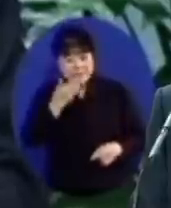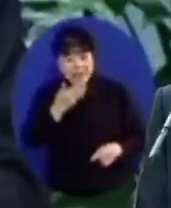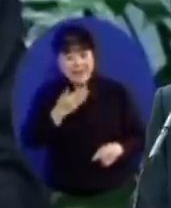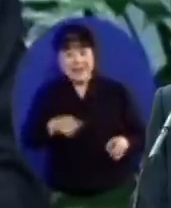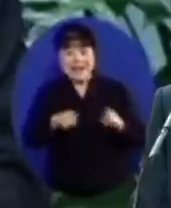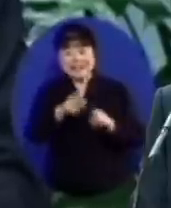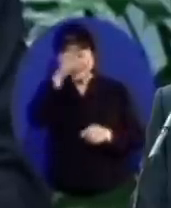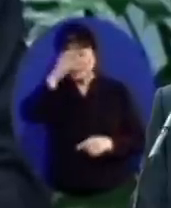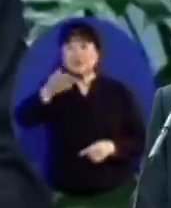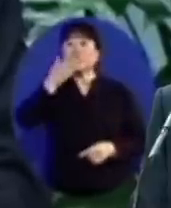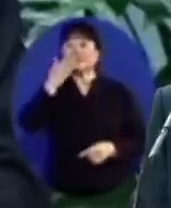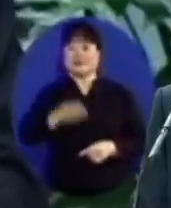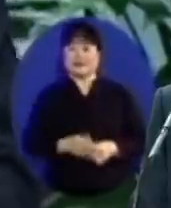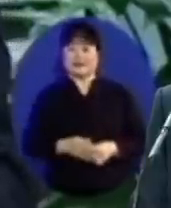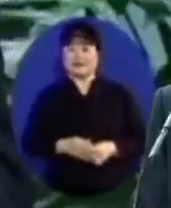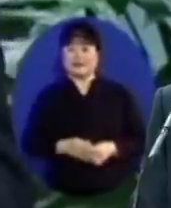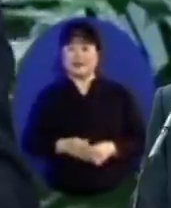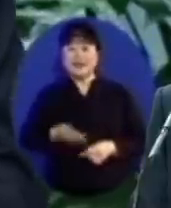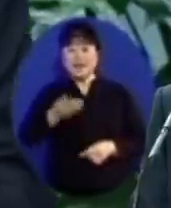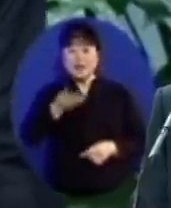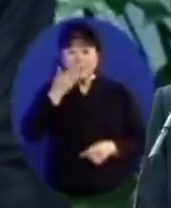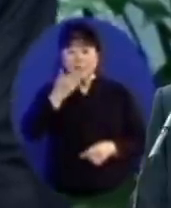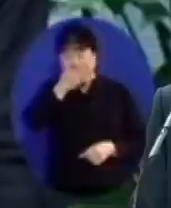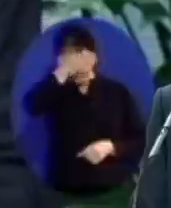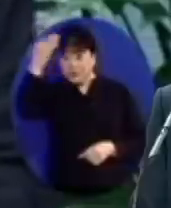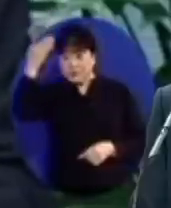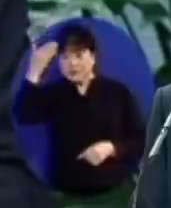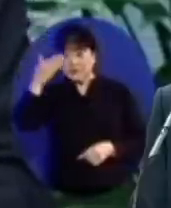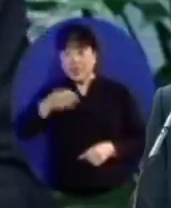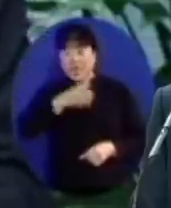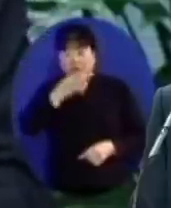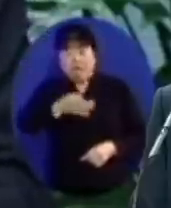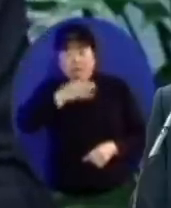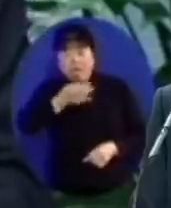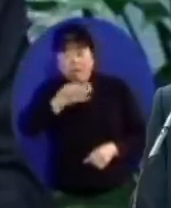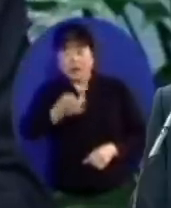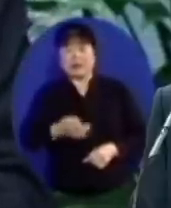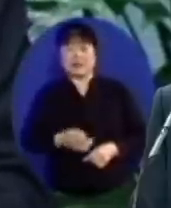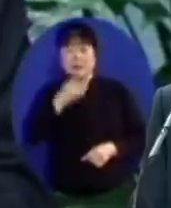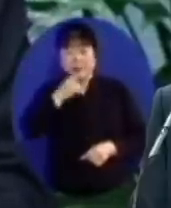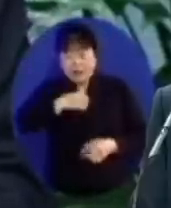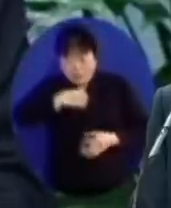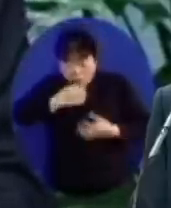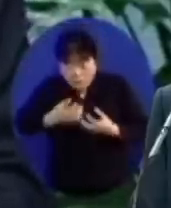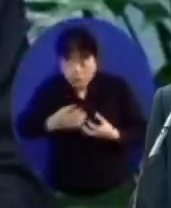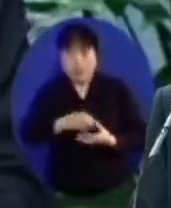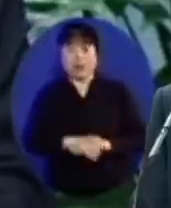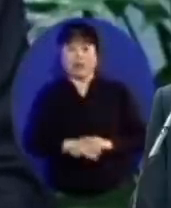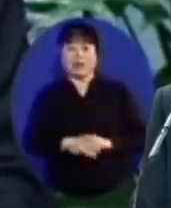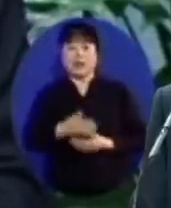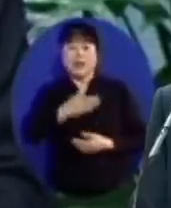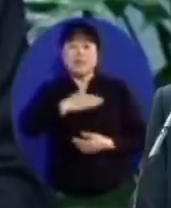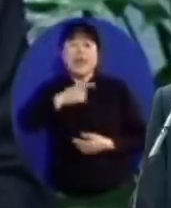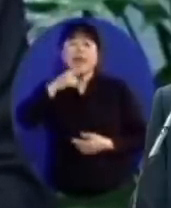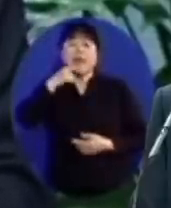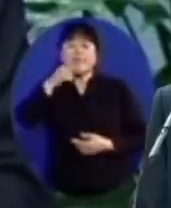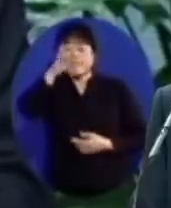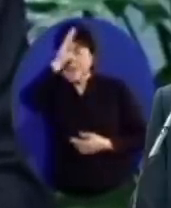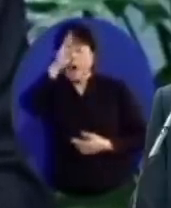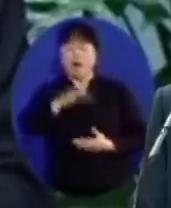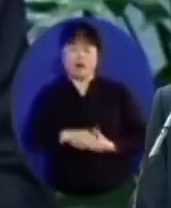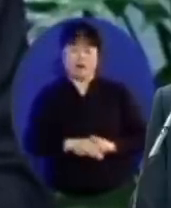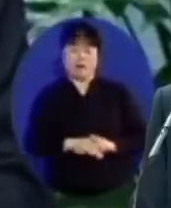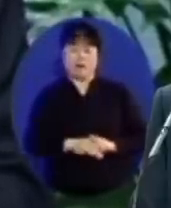같이 점심을 먹는데 한참 점심을 먹다가 이 젊은이가 기침을 굴럭굴럭 하다니면 피를 토합니다. 폐병 환자입니다.